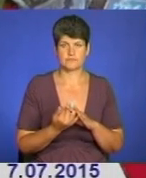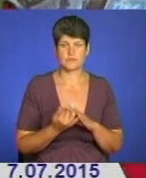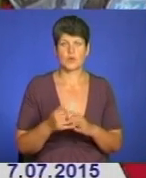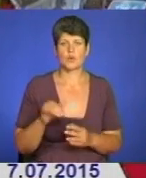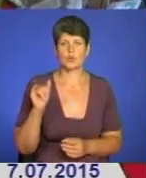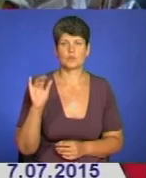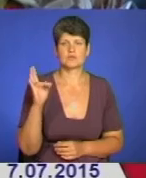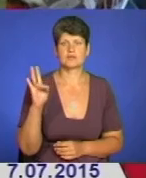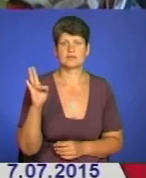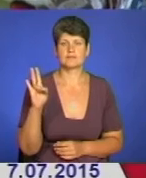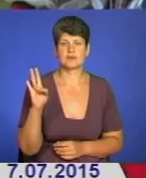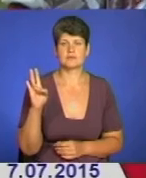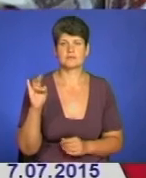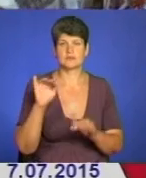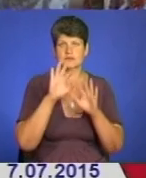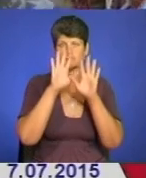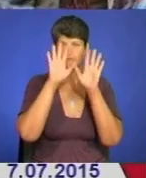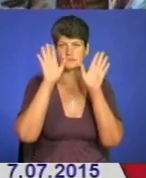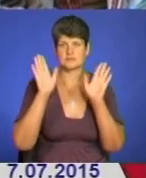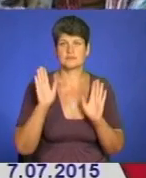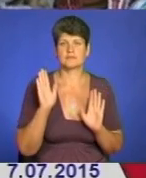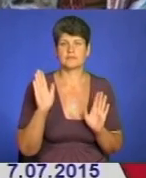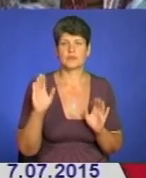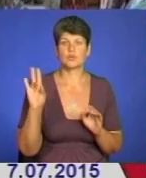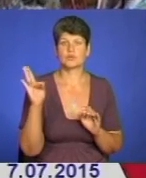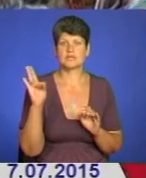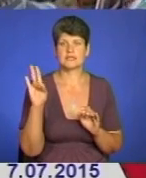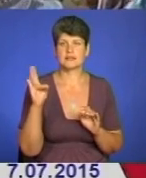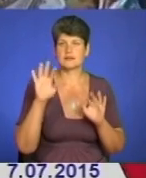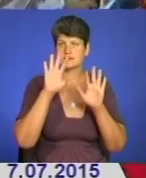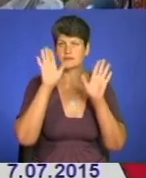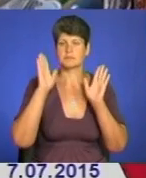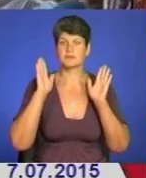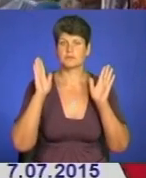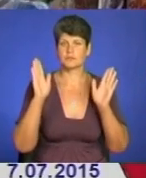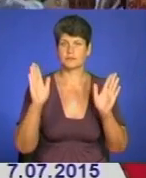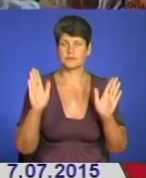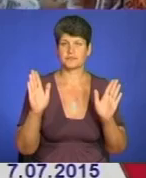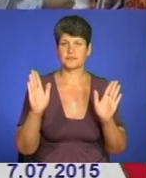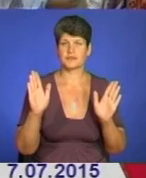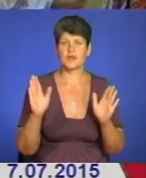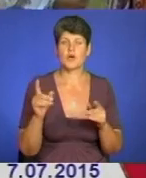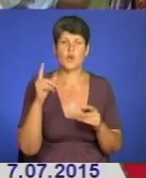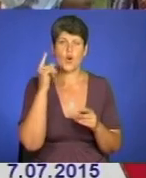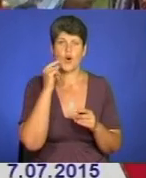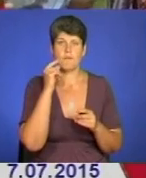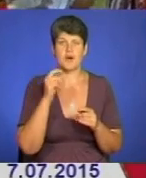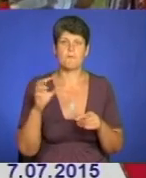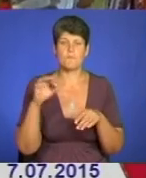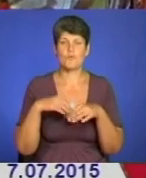неділю свадьба буде, у неділю свадьба буде, кумир муху сватать